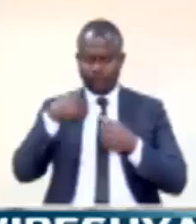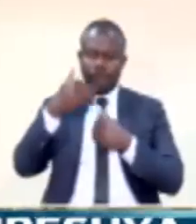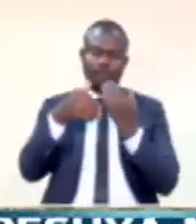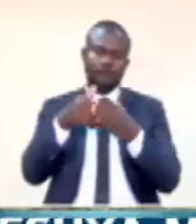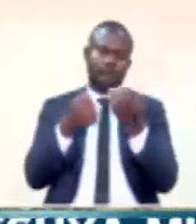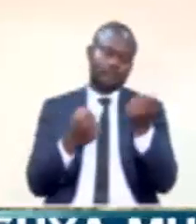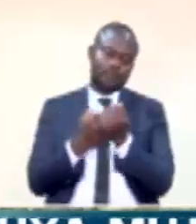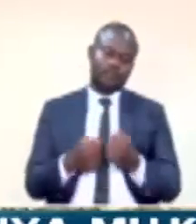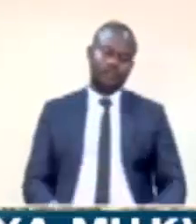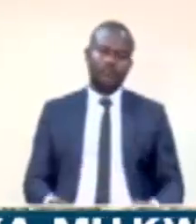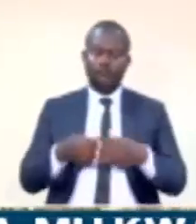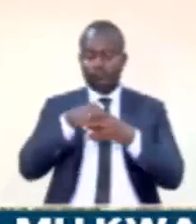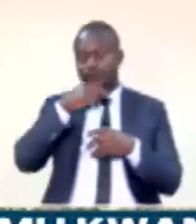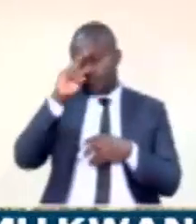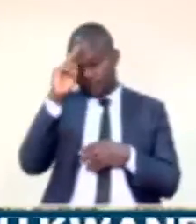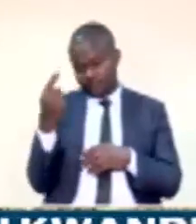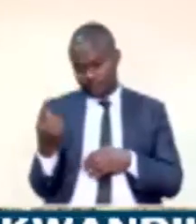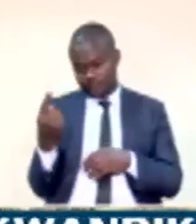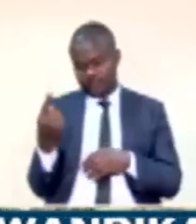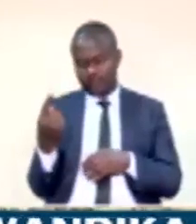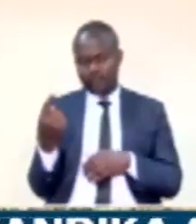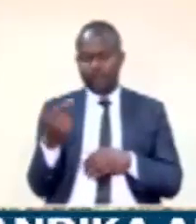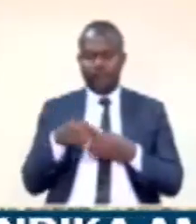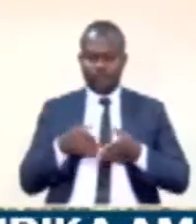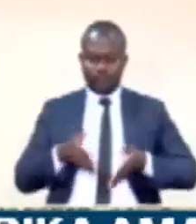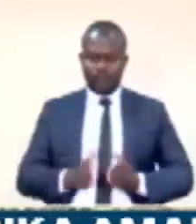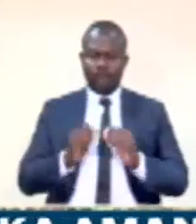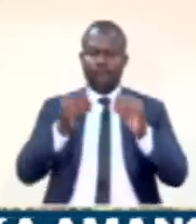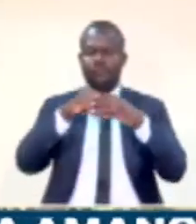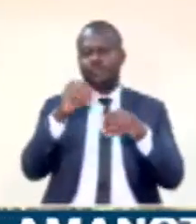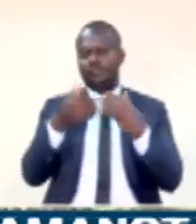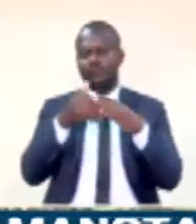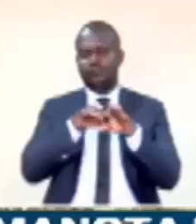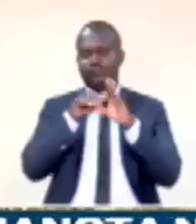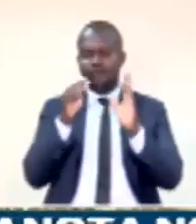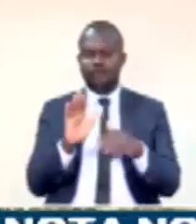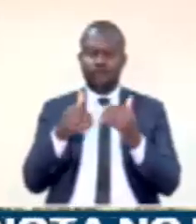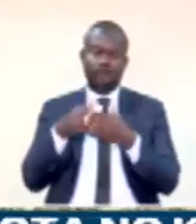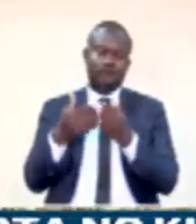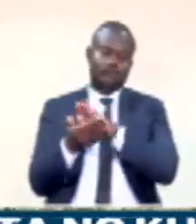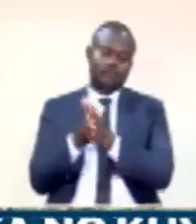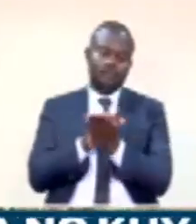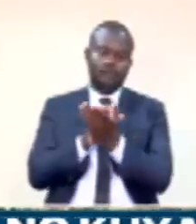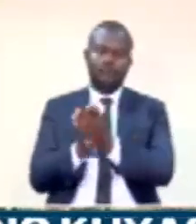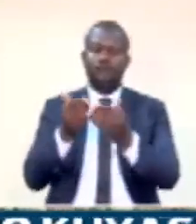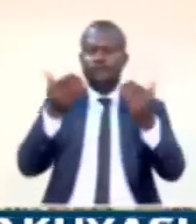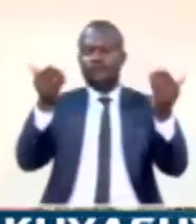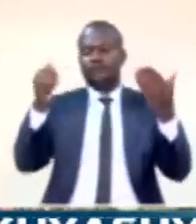kubaba hafi. Bampaye ihene imwe irabyara noroza aho ndi munyamuryango. Tugenda tuzihererekanya gutyo